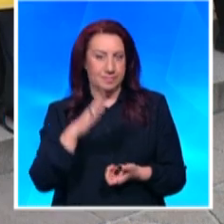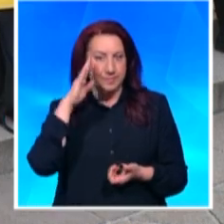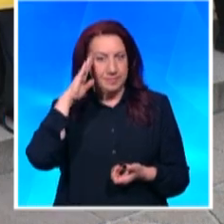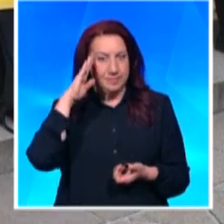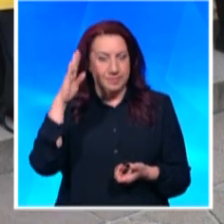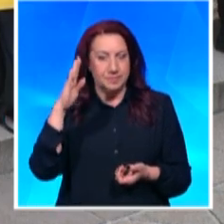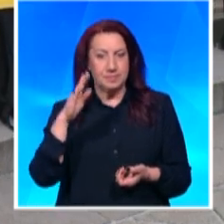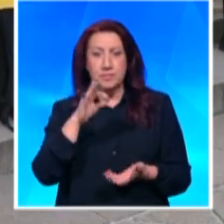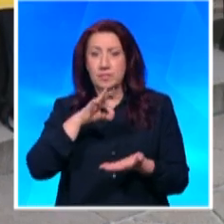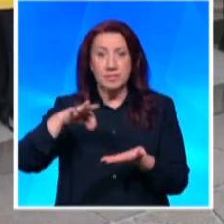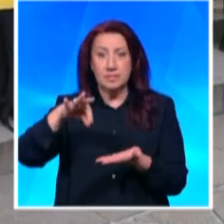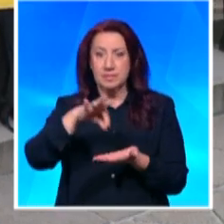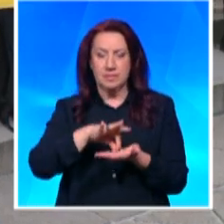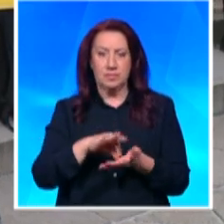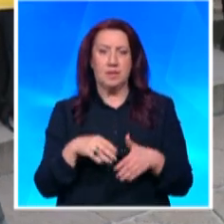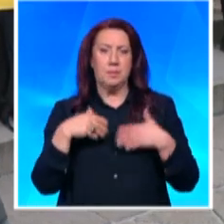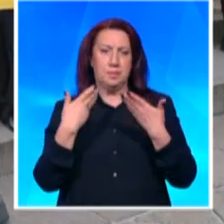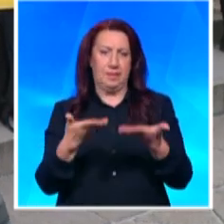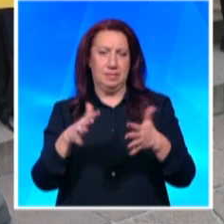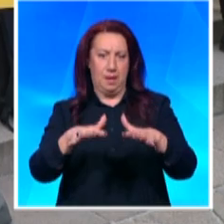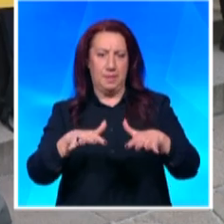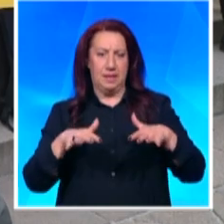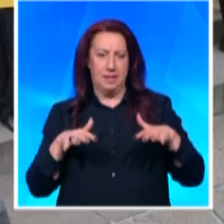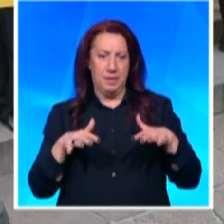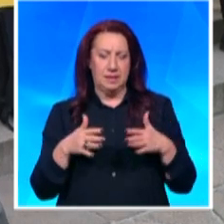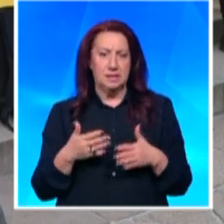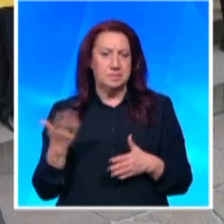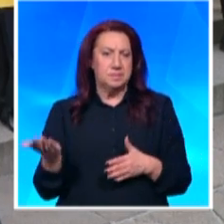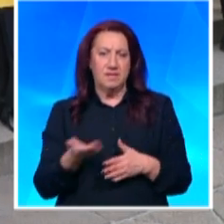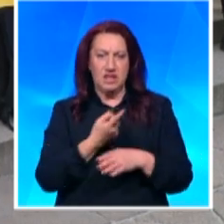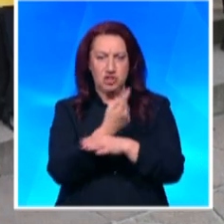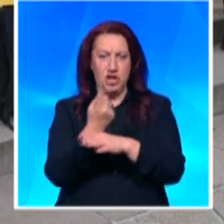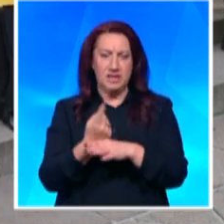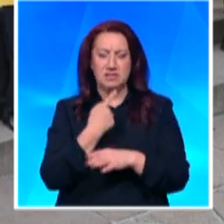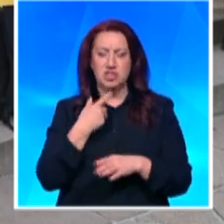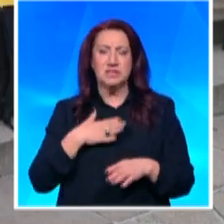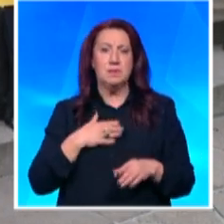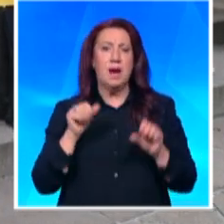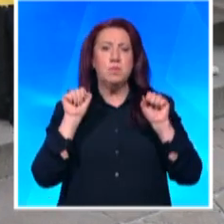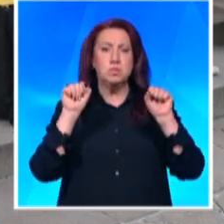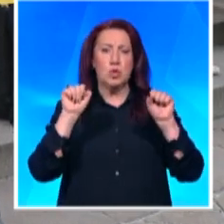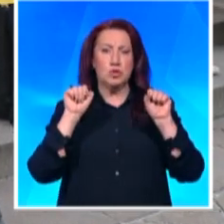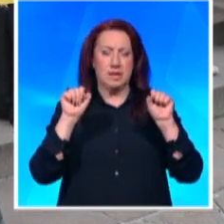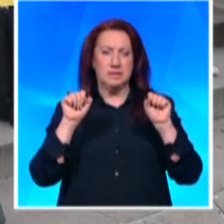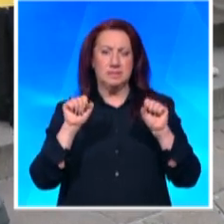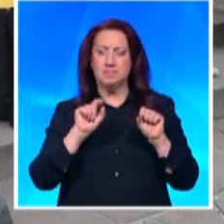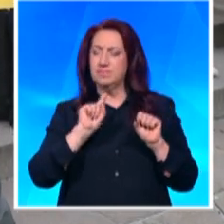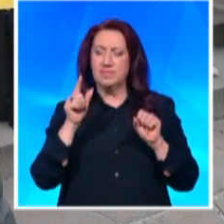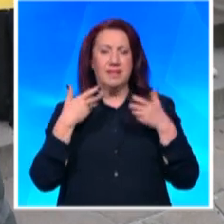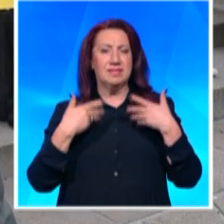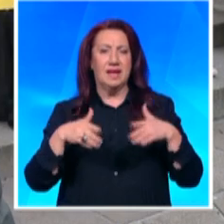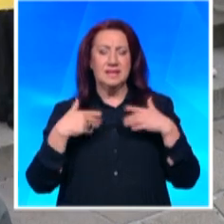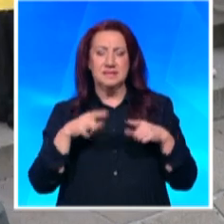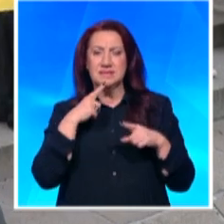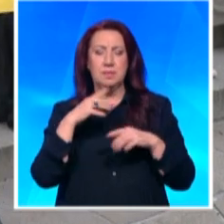Здравейте, намираме се пред Народното събрание, където от близо час има протест за това да не се изгражда магистрала Струма